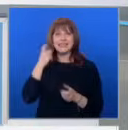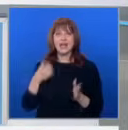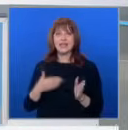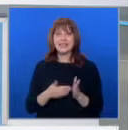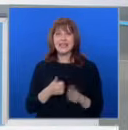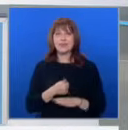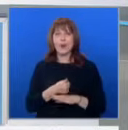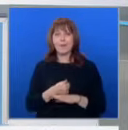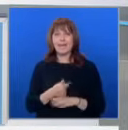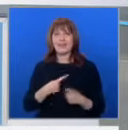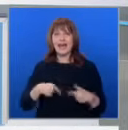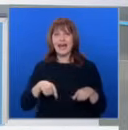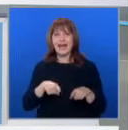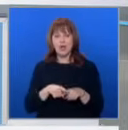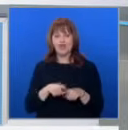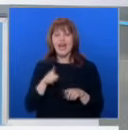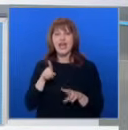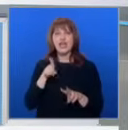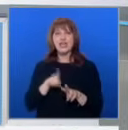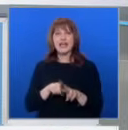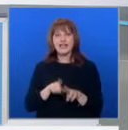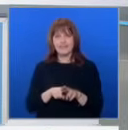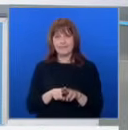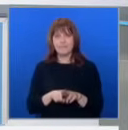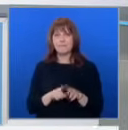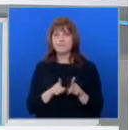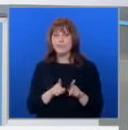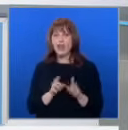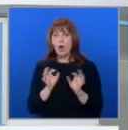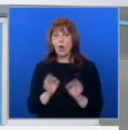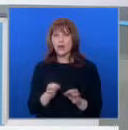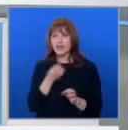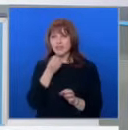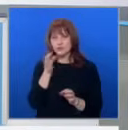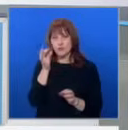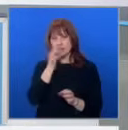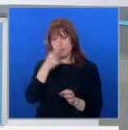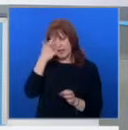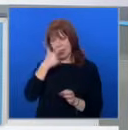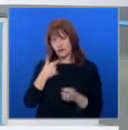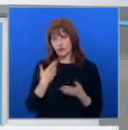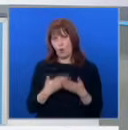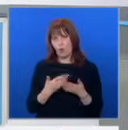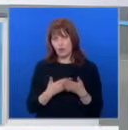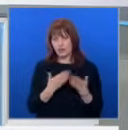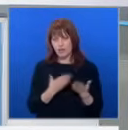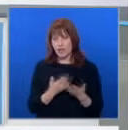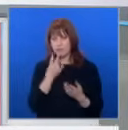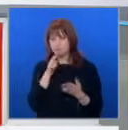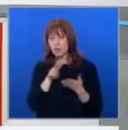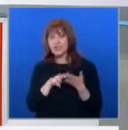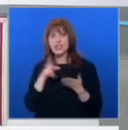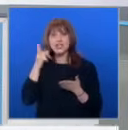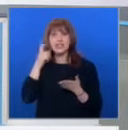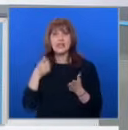на район Илинден, Емил Бранчевски. От ОИК заявиха, че в конкретния случай няма лично отношение към Бранчевски и разглеждат